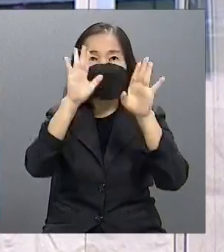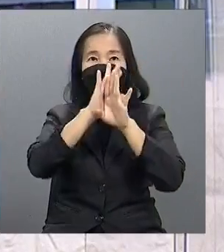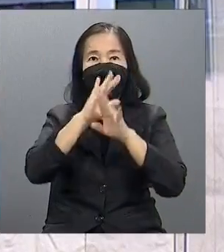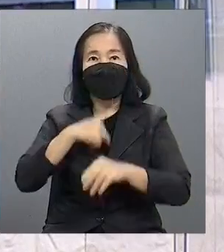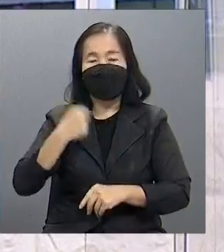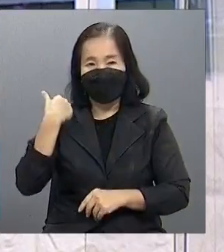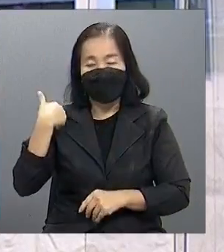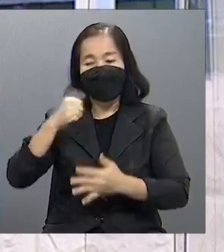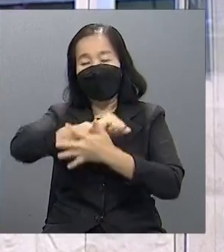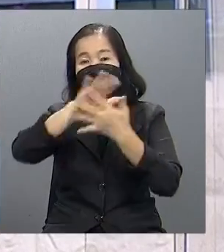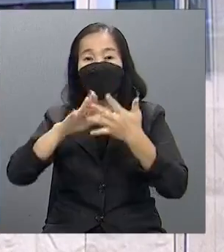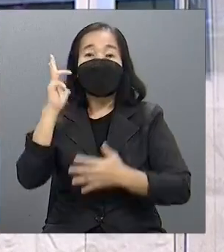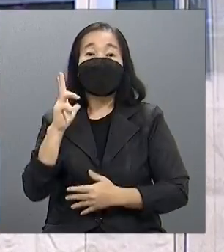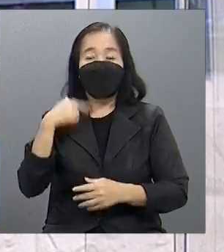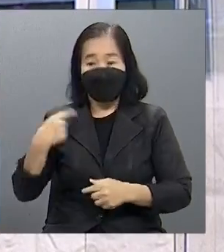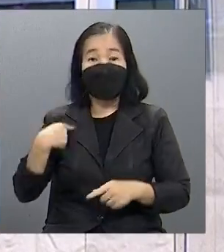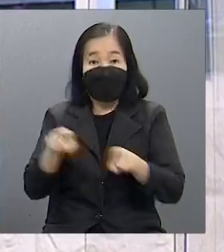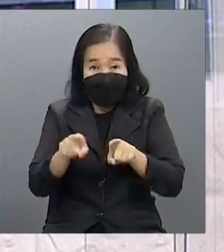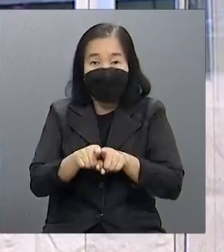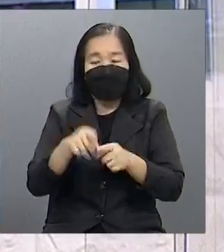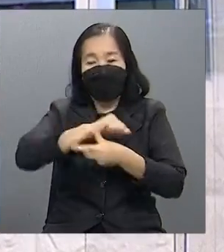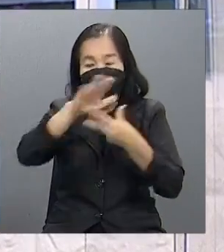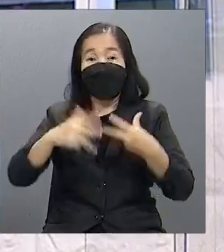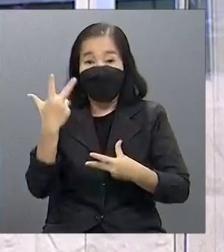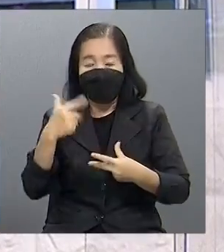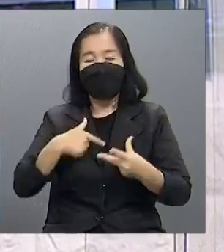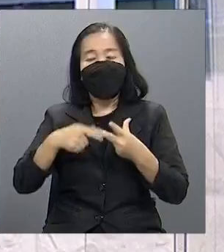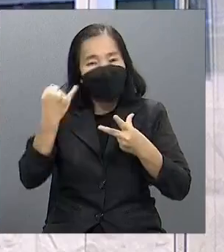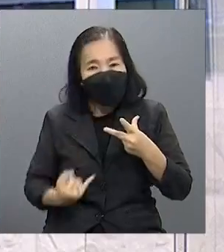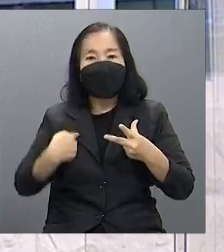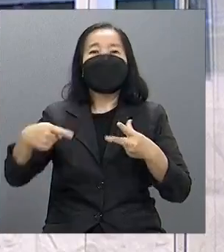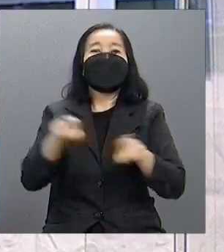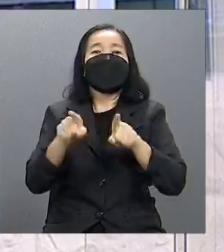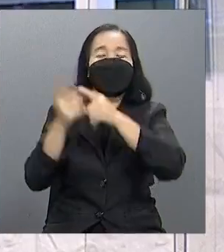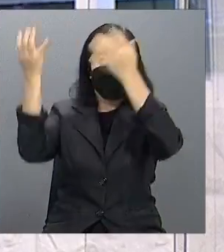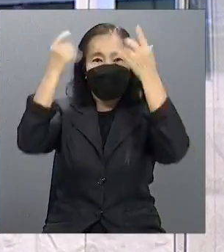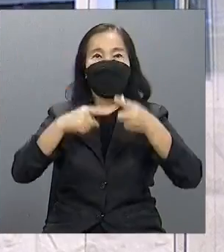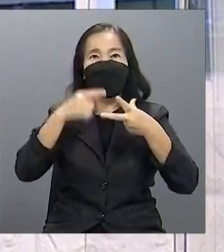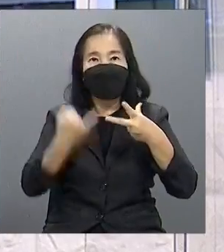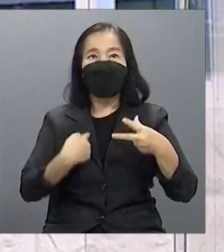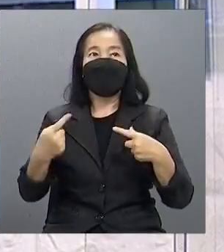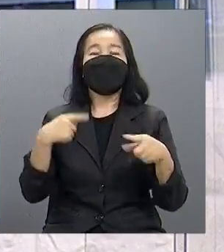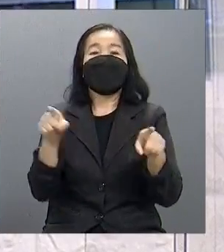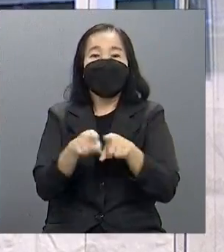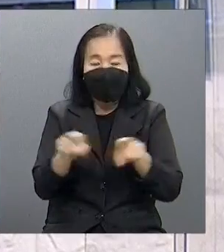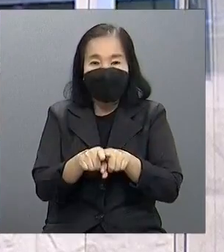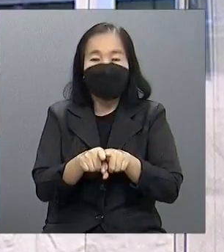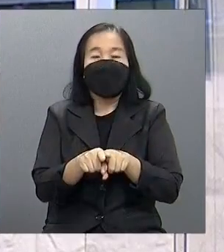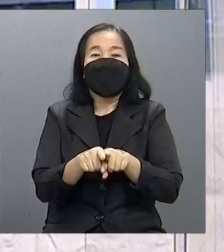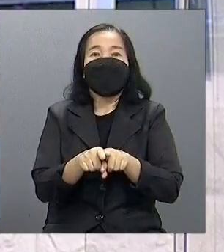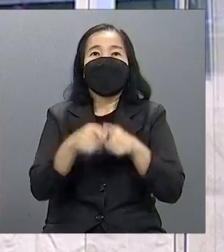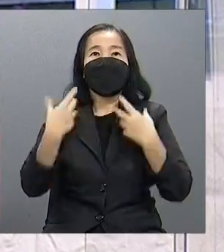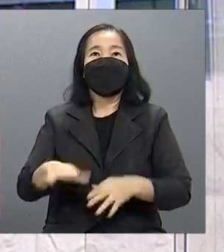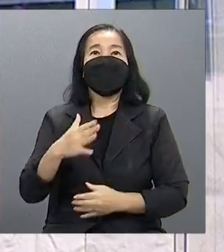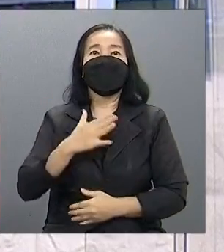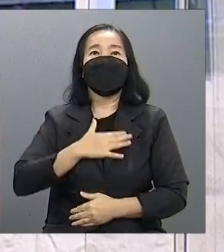คนเหมือนกันเอิร์ธมีเอิร์ธเป็นลูกคนสุดท้ายเหมือนกันเลยเป็นลูกหลงเหมือนกันด้วยซึ่งที่เอิร์ธตกลงหรือว่